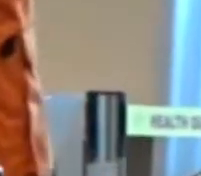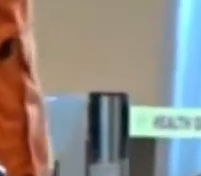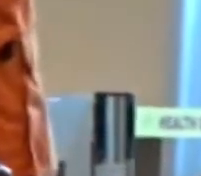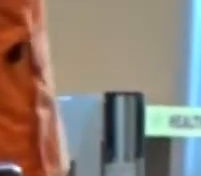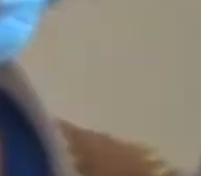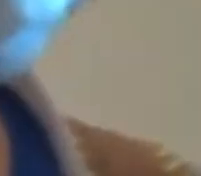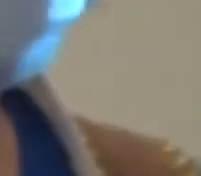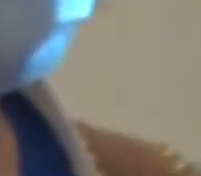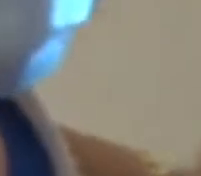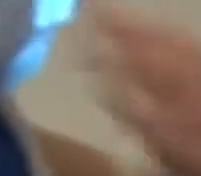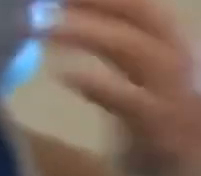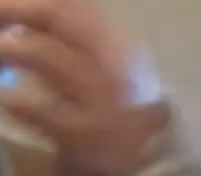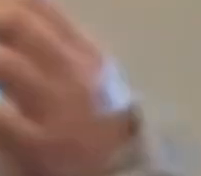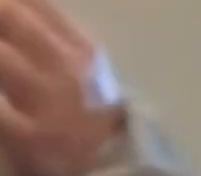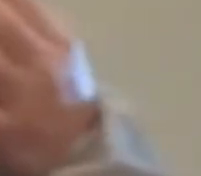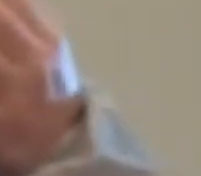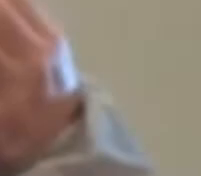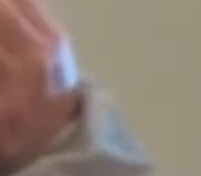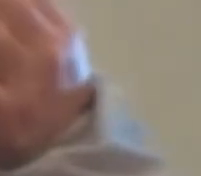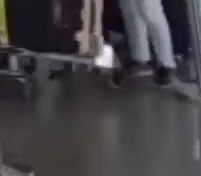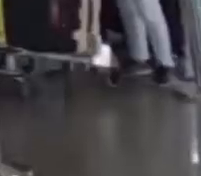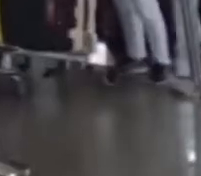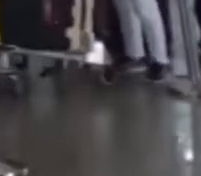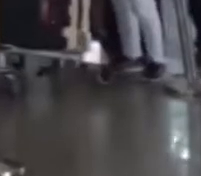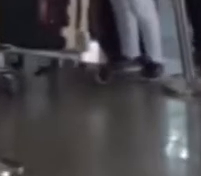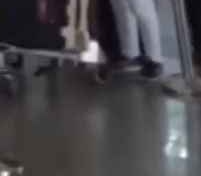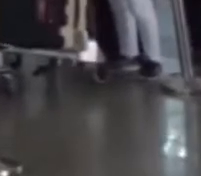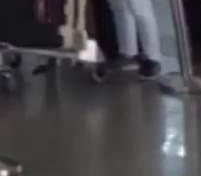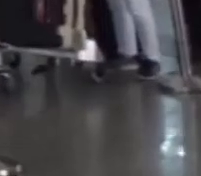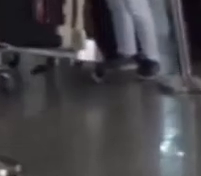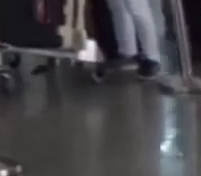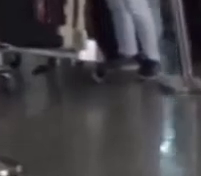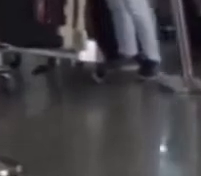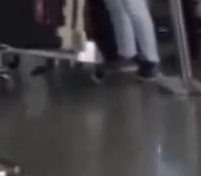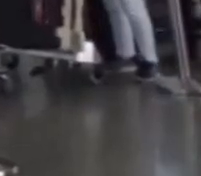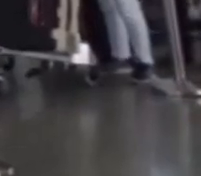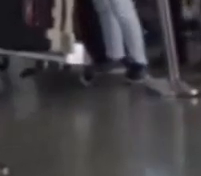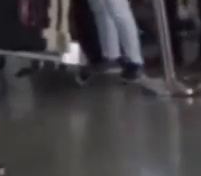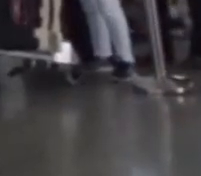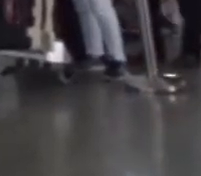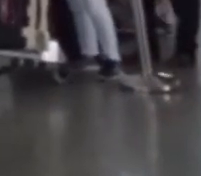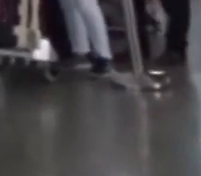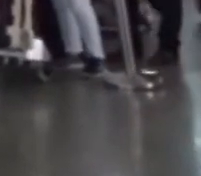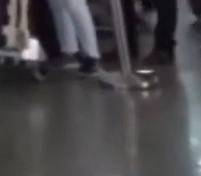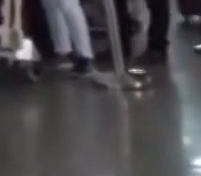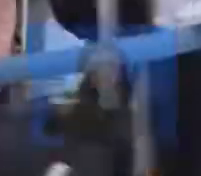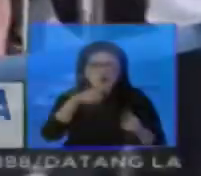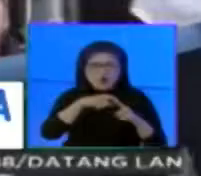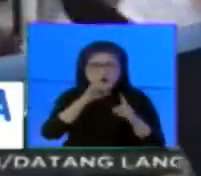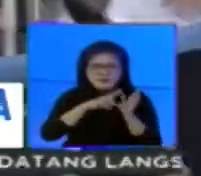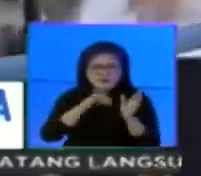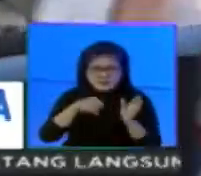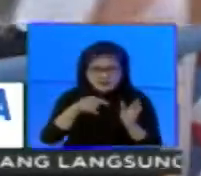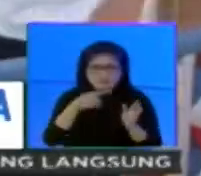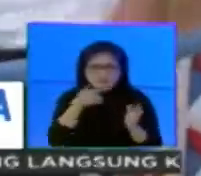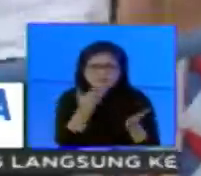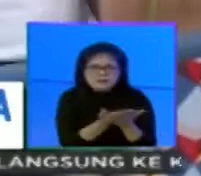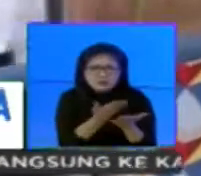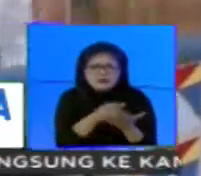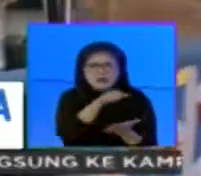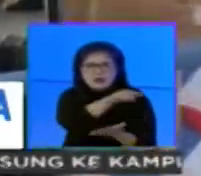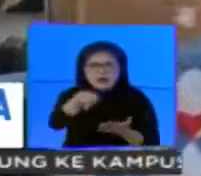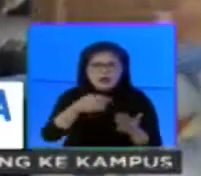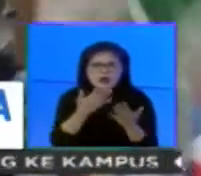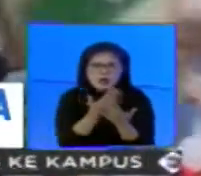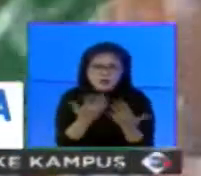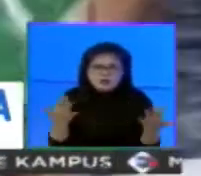laporan medis terhadap warga Cina tersebut, pihak Konjen meminta semua pihak tetap waspada. Hingga saat ini sekitar 1.000 warga Cina berada di